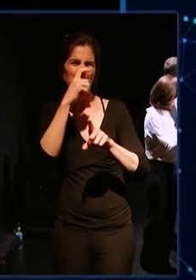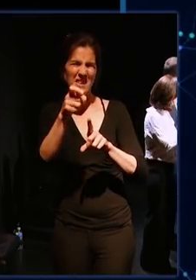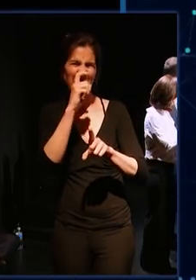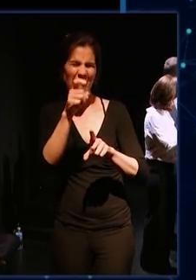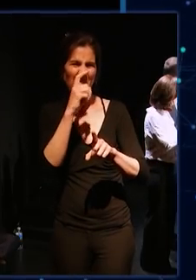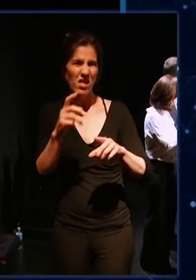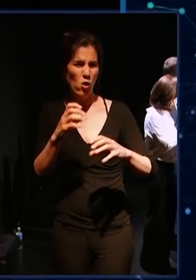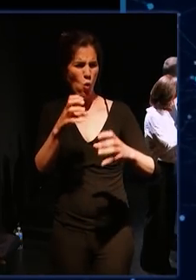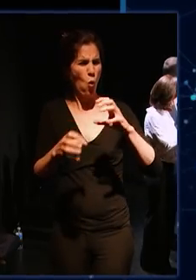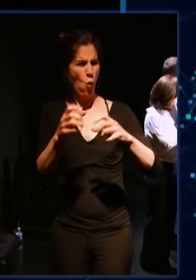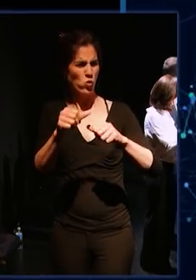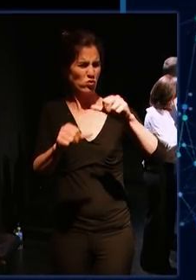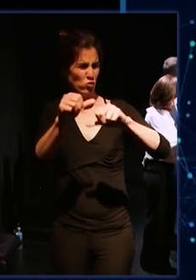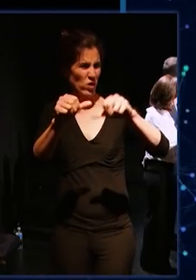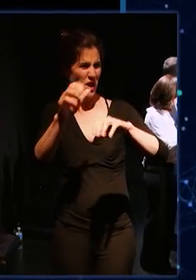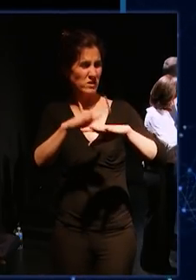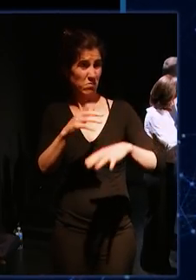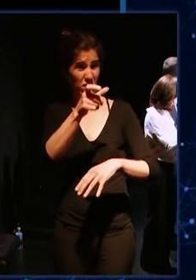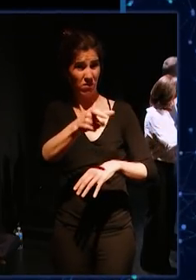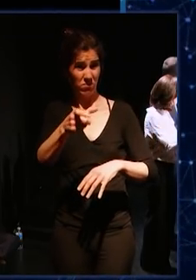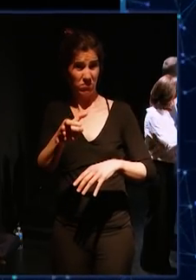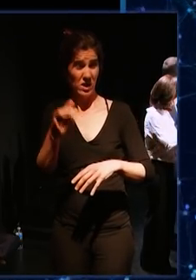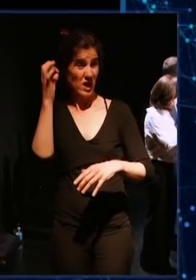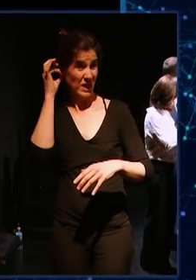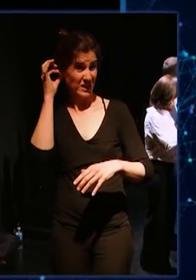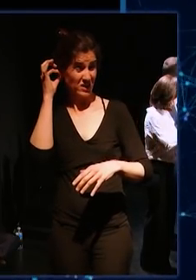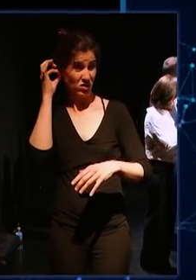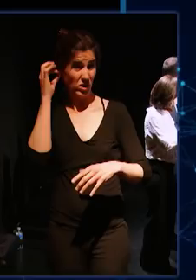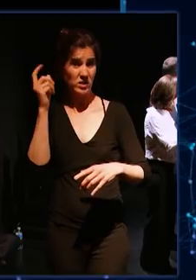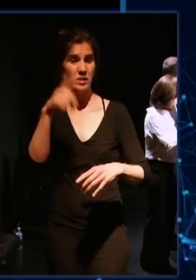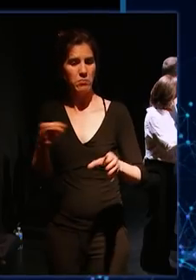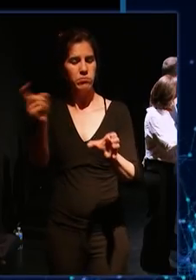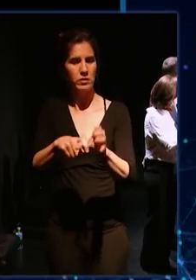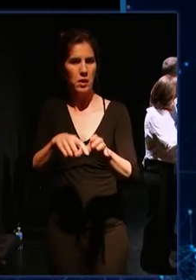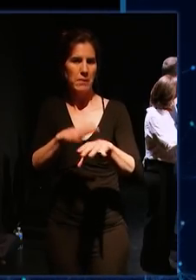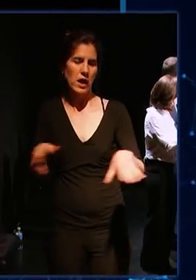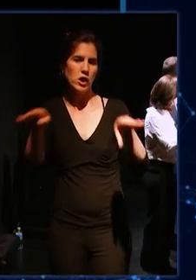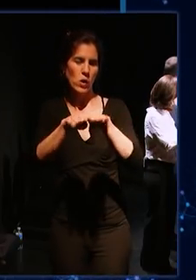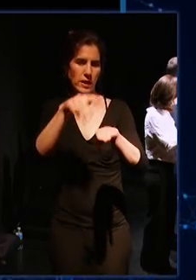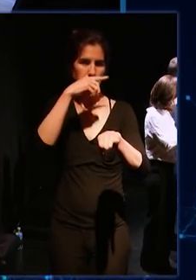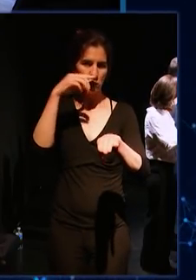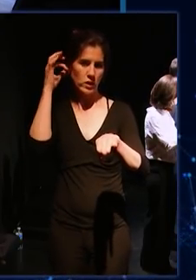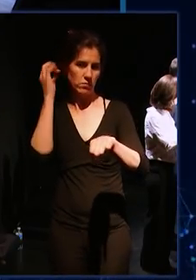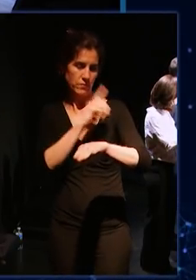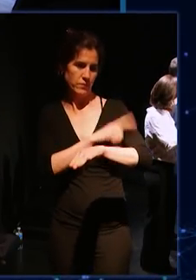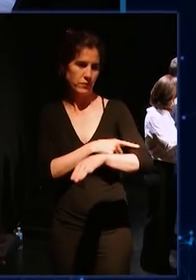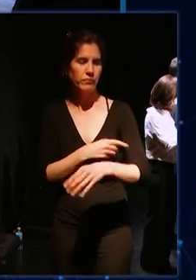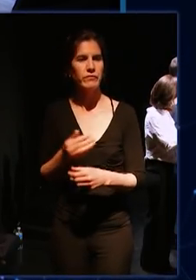més constantment perquè s'incorporin i es tingui igual per valor l'esport femení i l'esport masculí. Gràcies. Anna